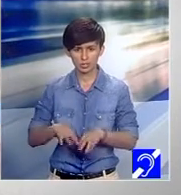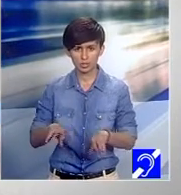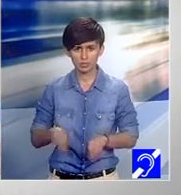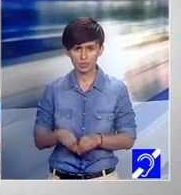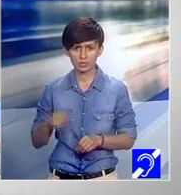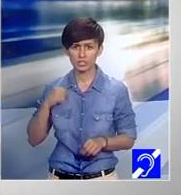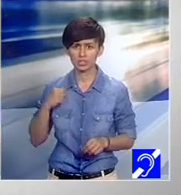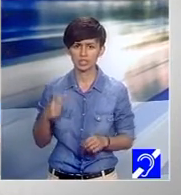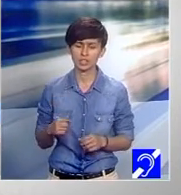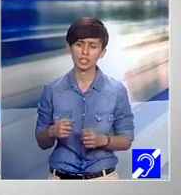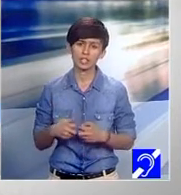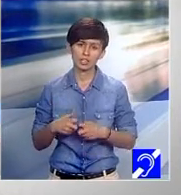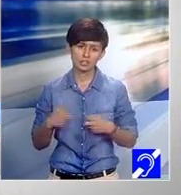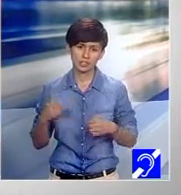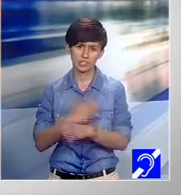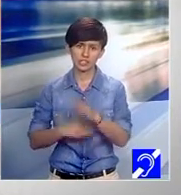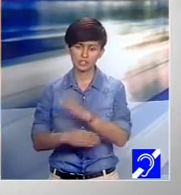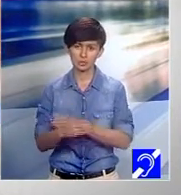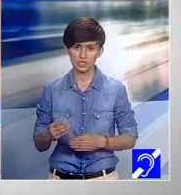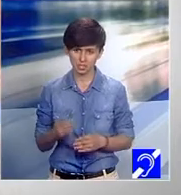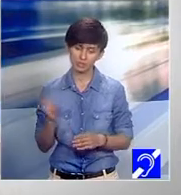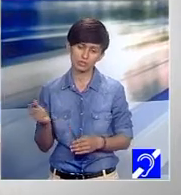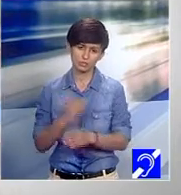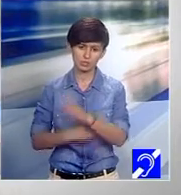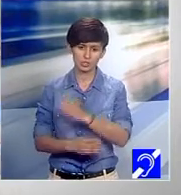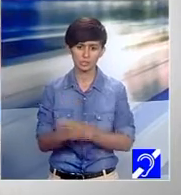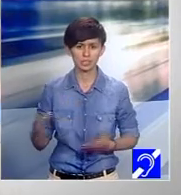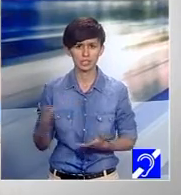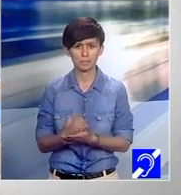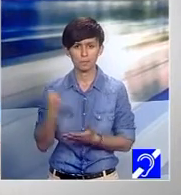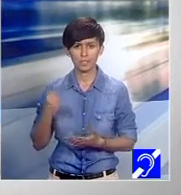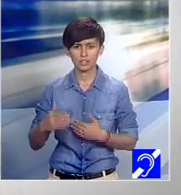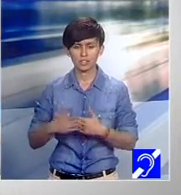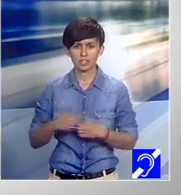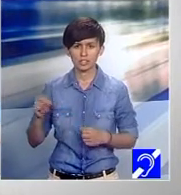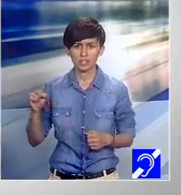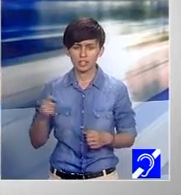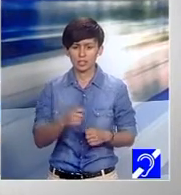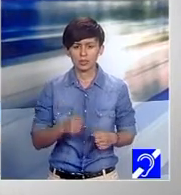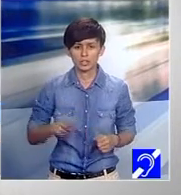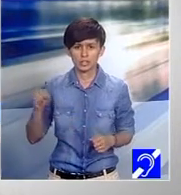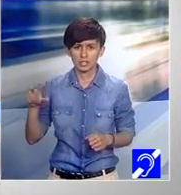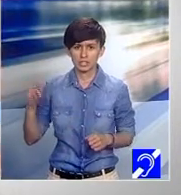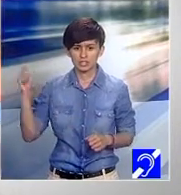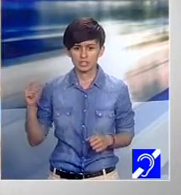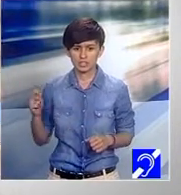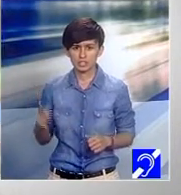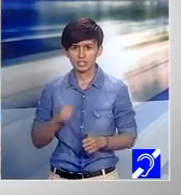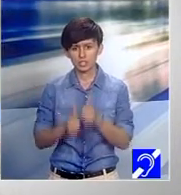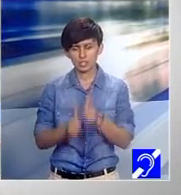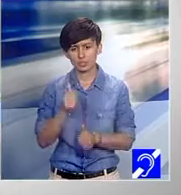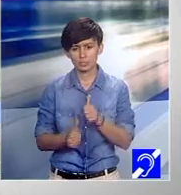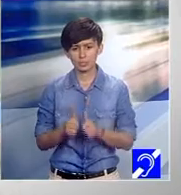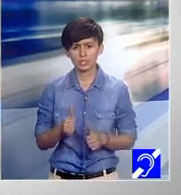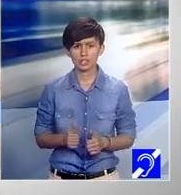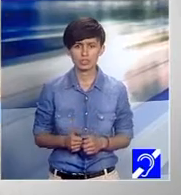dizabilități pentru a crea o lume mai inclusivă, a câștigat alături de proiecte din 30 de țări ale lumii competiția organizată în cadrul strategiei